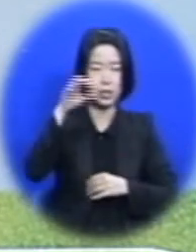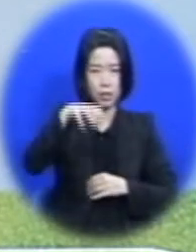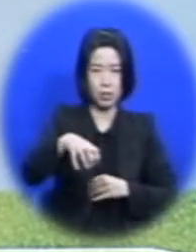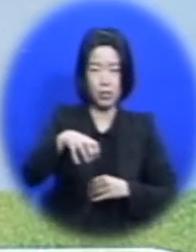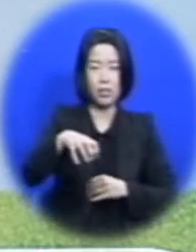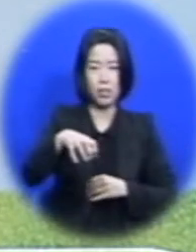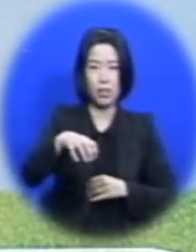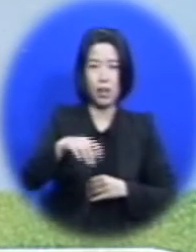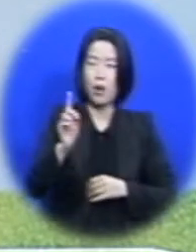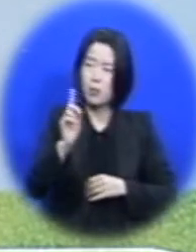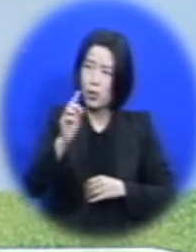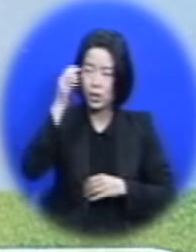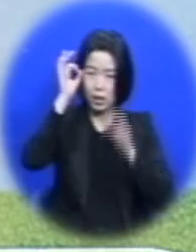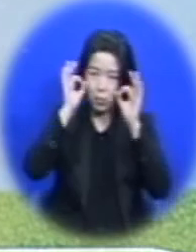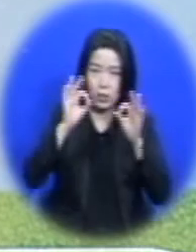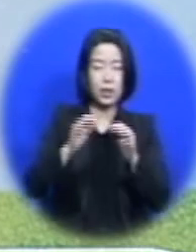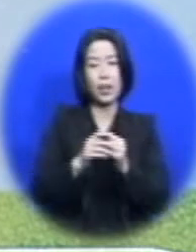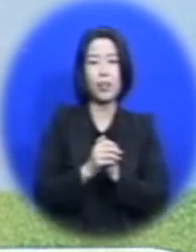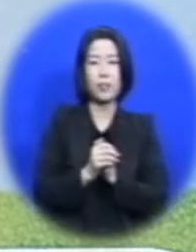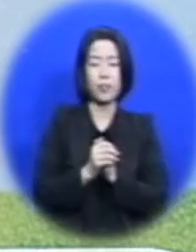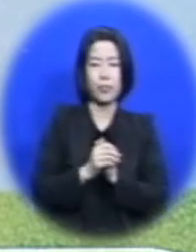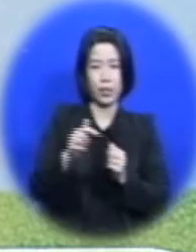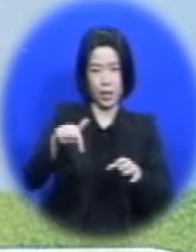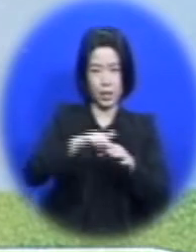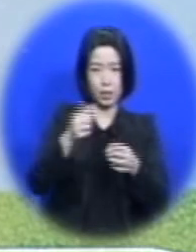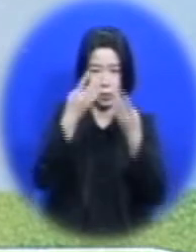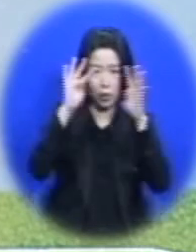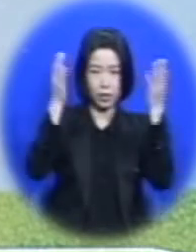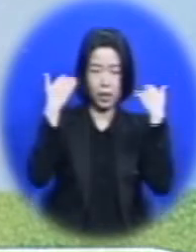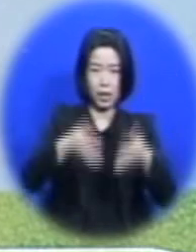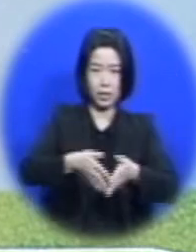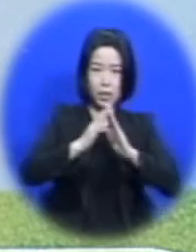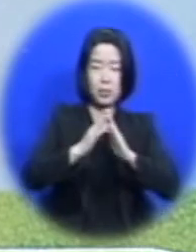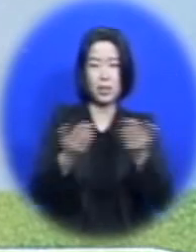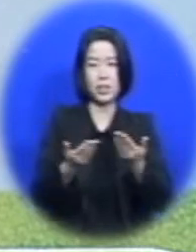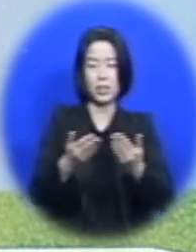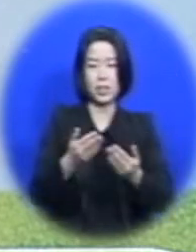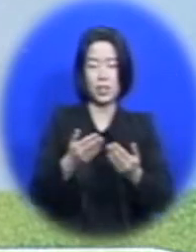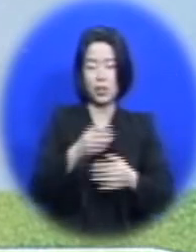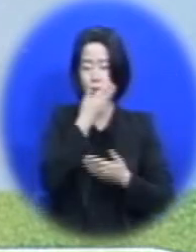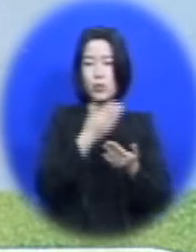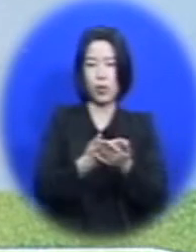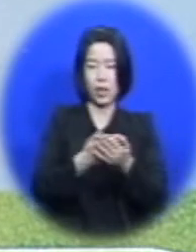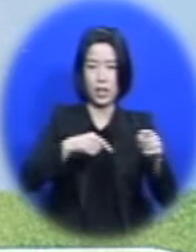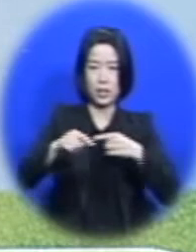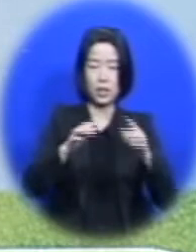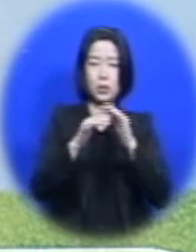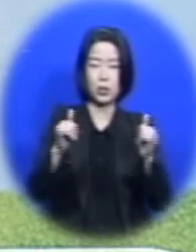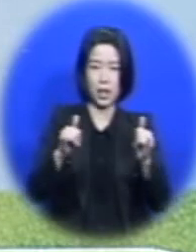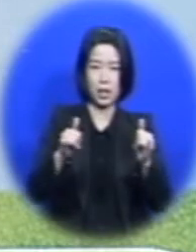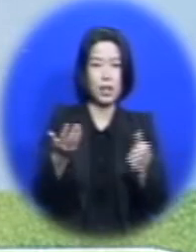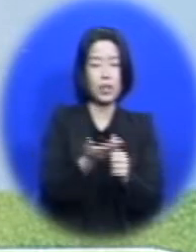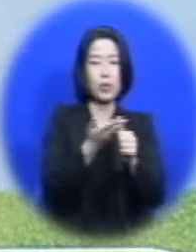모 하에 대나 보니까 기독교 대학을 설립 않는 일이 중요하겠다 제도 자를 양성 해야지 아무 것도 가진